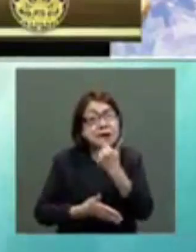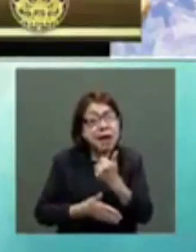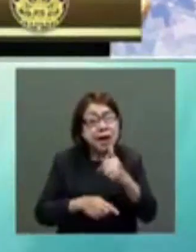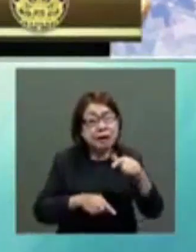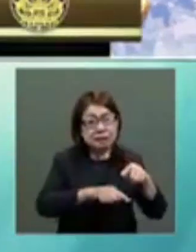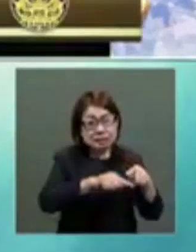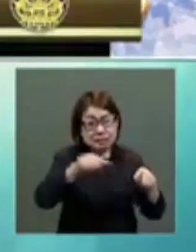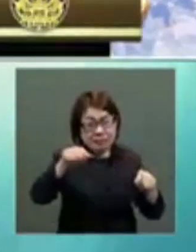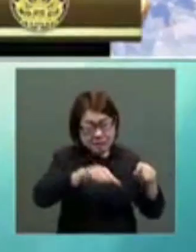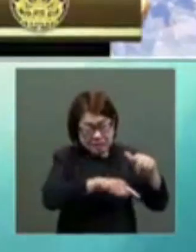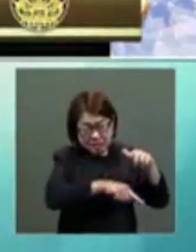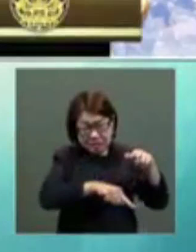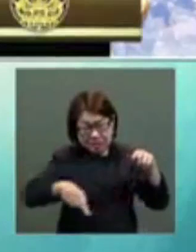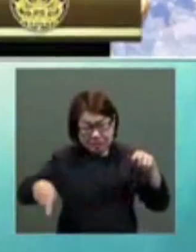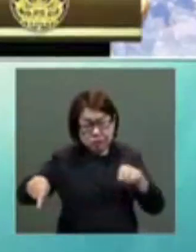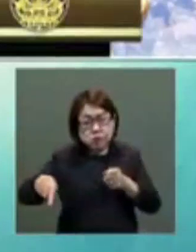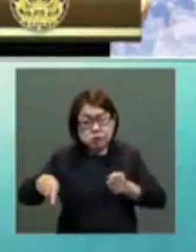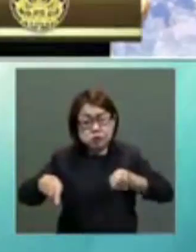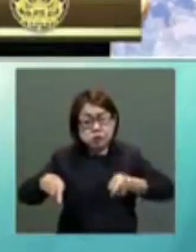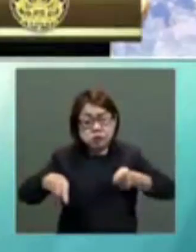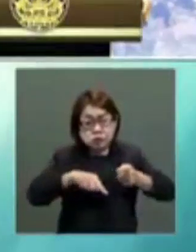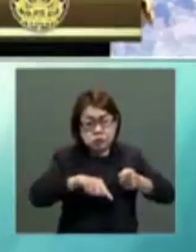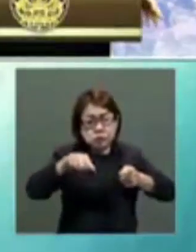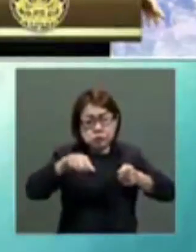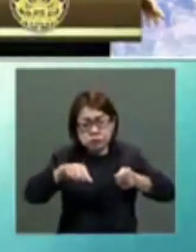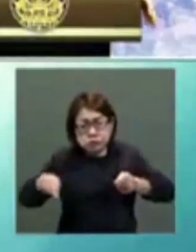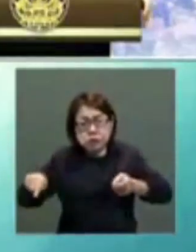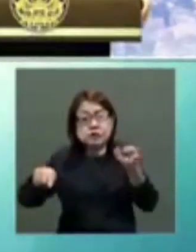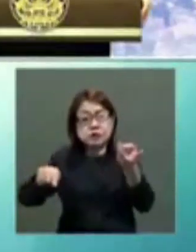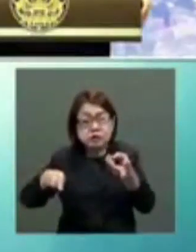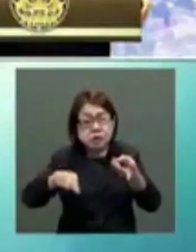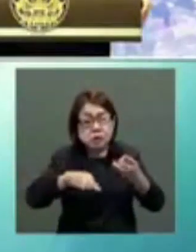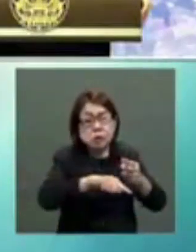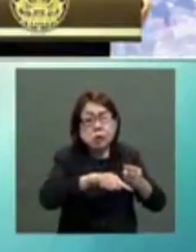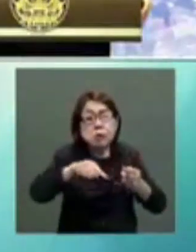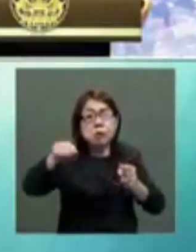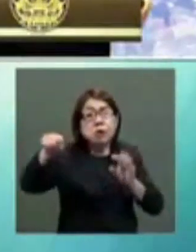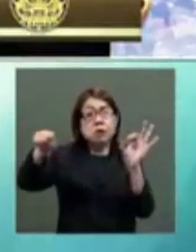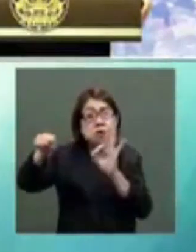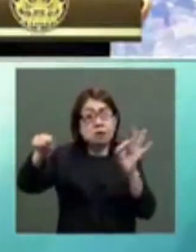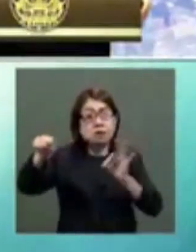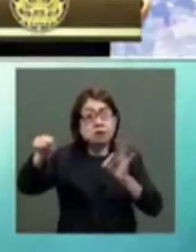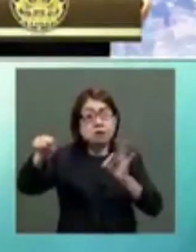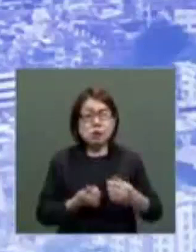ายนนะคะเดี๋ยวลองไปฟังคุณหมออธิบายเรื่องของตัวเลขที่ลดลงต่อเนื่องมา 2-3 วัน ครับ ค่ะ